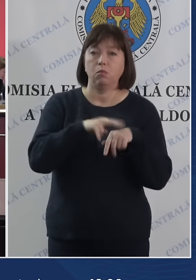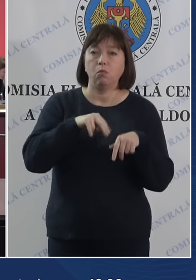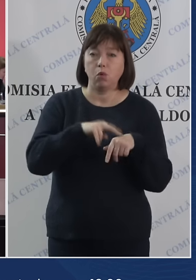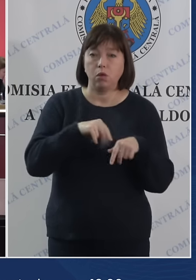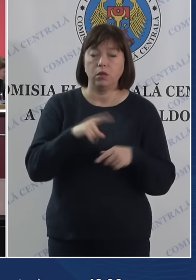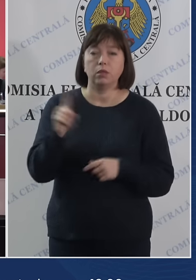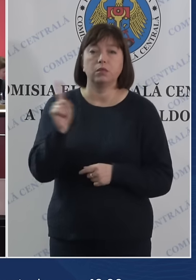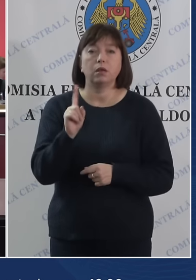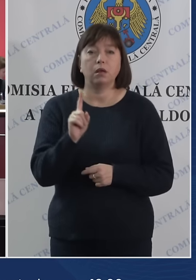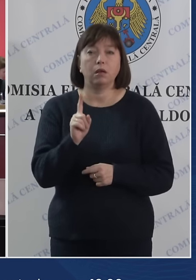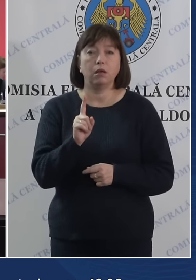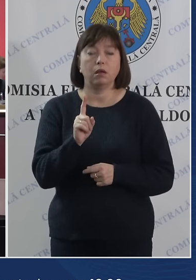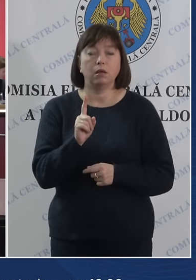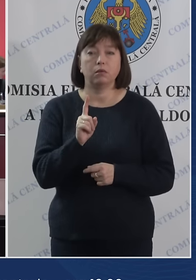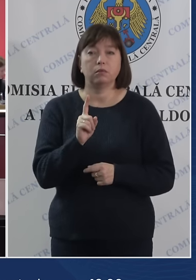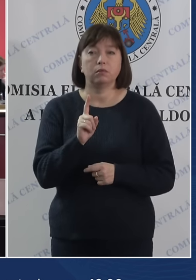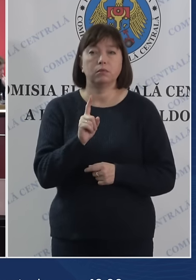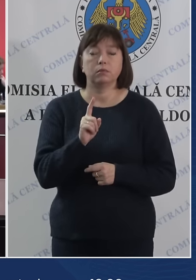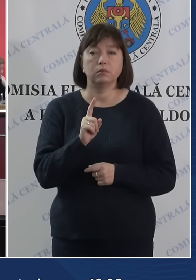că